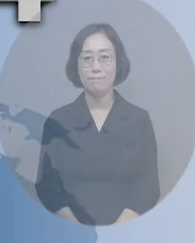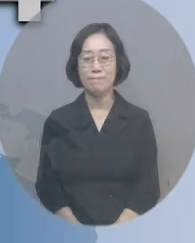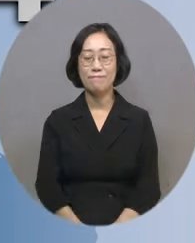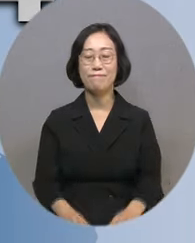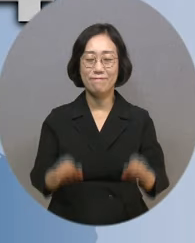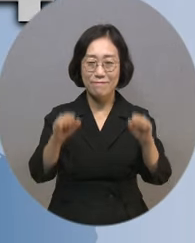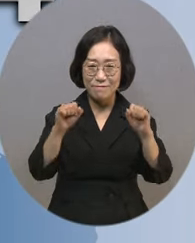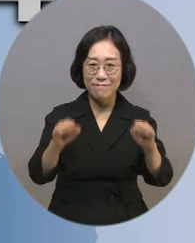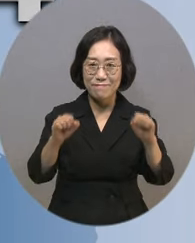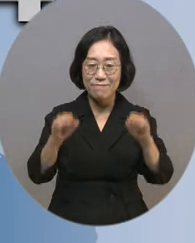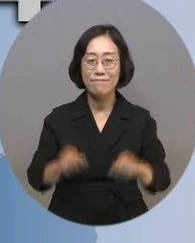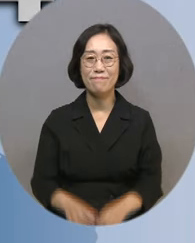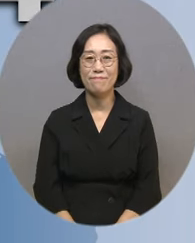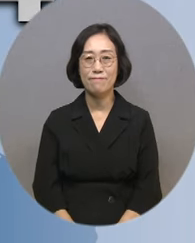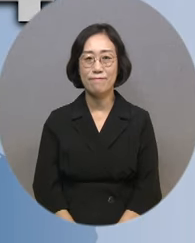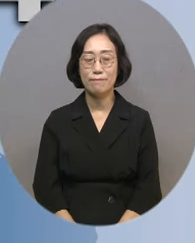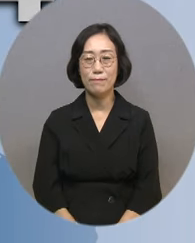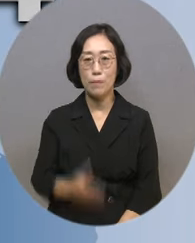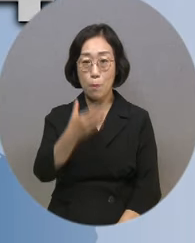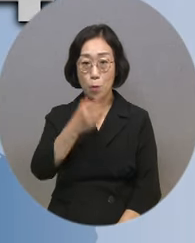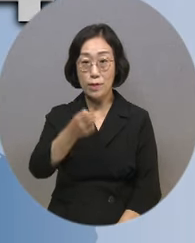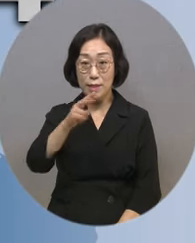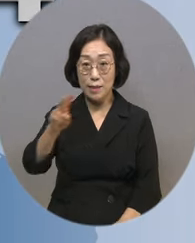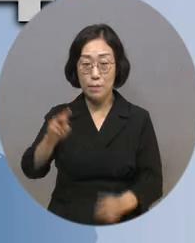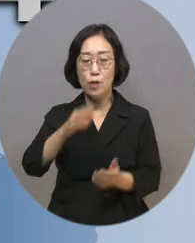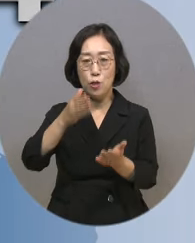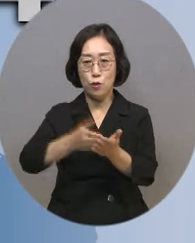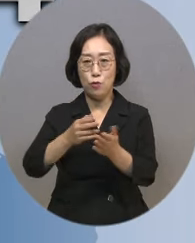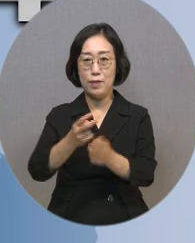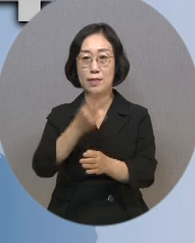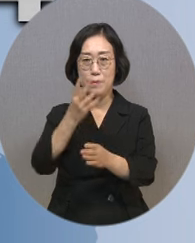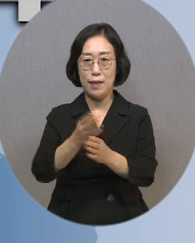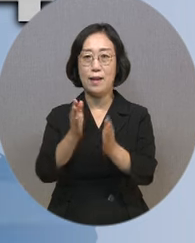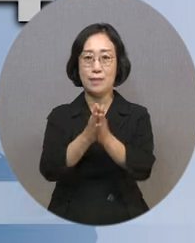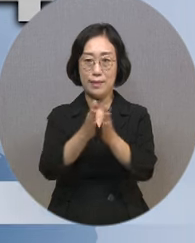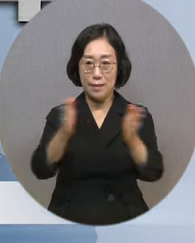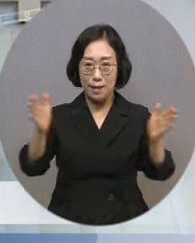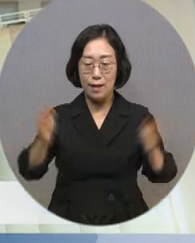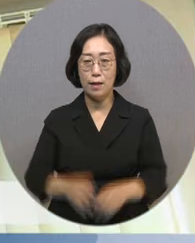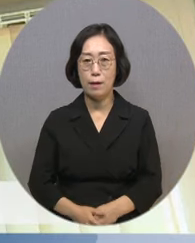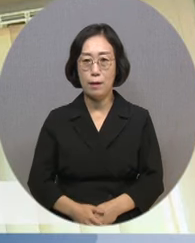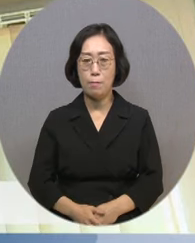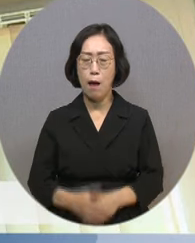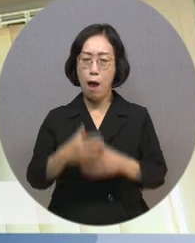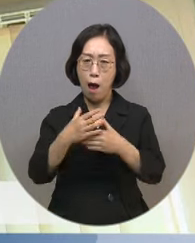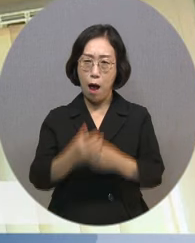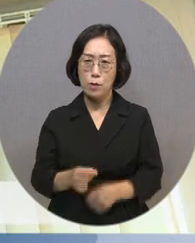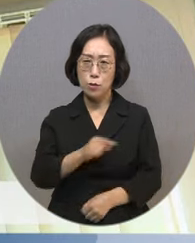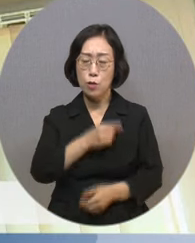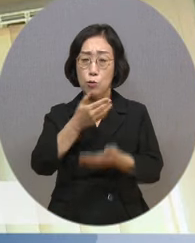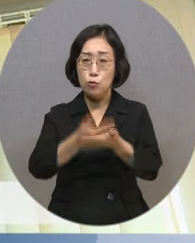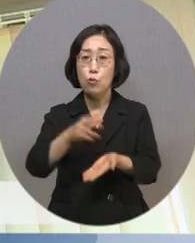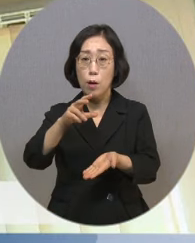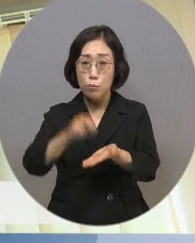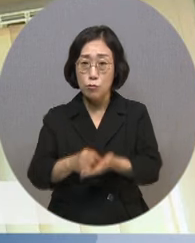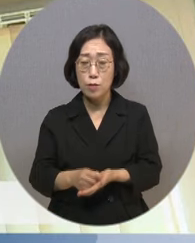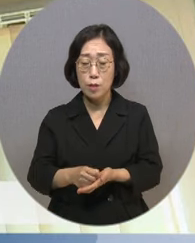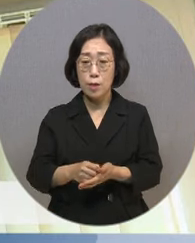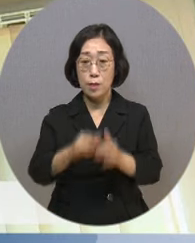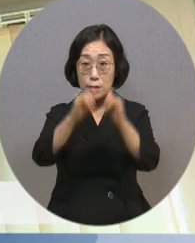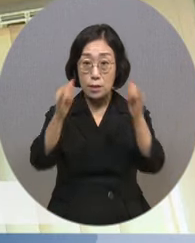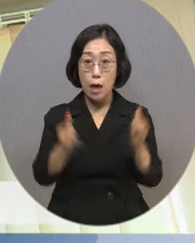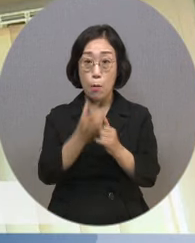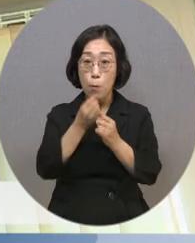시청자 여러분 안녕하십니까? WBC 복지TV 뉴스24입니다. 안전이 최우선으로 보장되어야 할